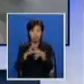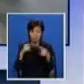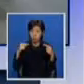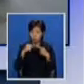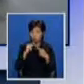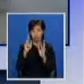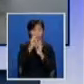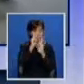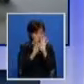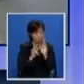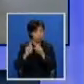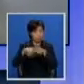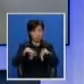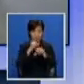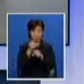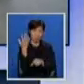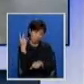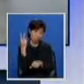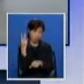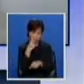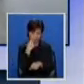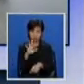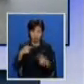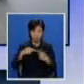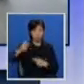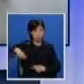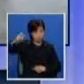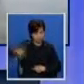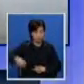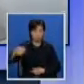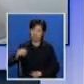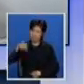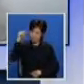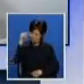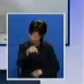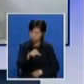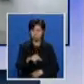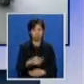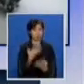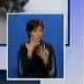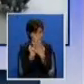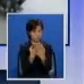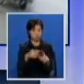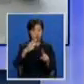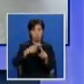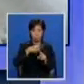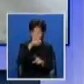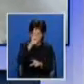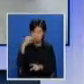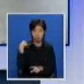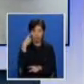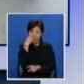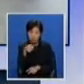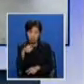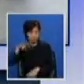การณ์ในช่วง2วันที่ผ่านมาก็เห็นแล้วครับว่าทางศาลนั้นก็ได้ลงโทษจำคุก6เดือนนะครับผู้คนต่างๆที่เข้ามาที่ถูก